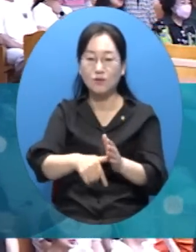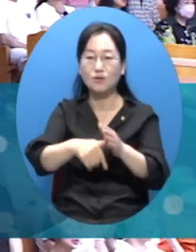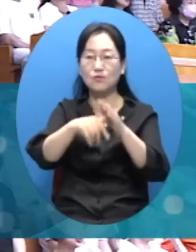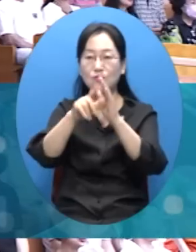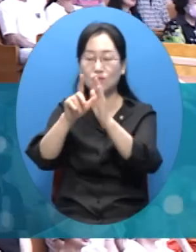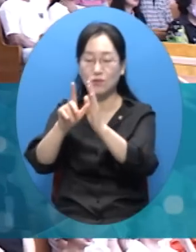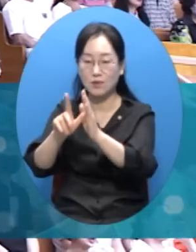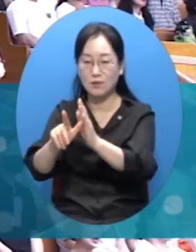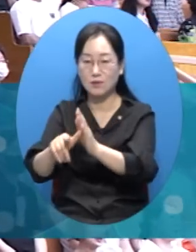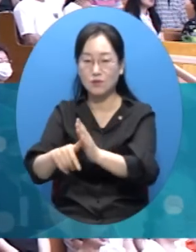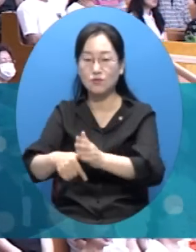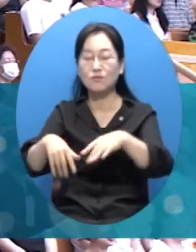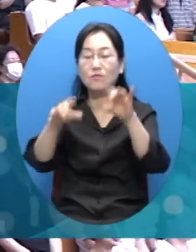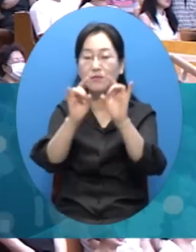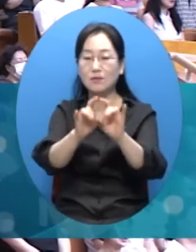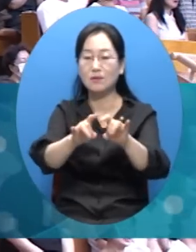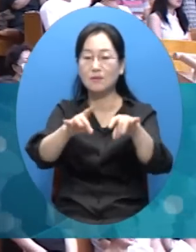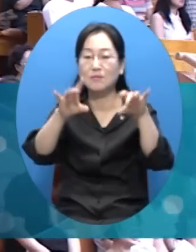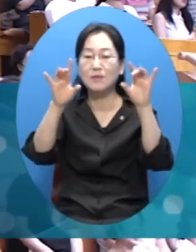흘러가는